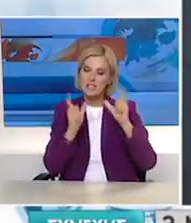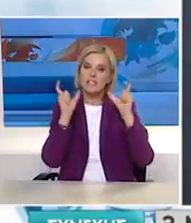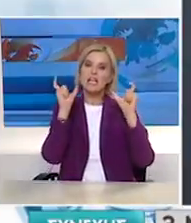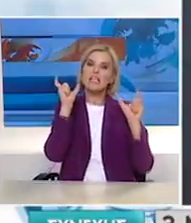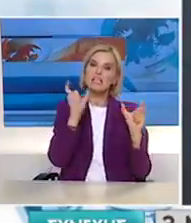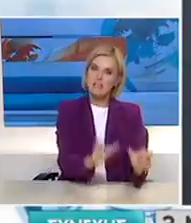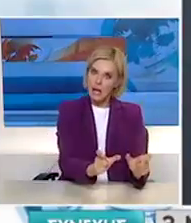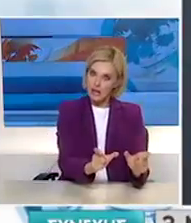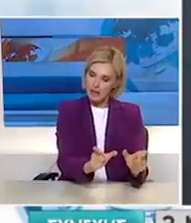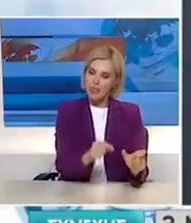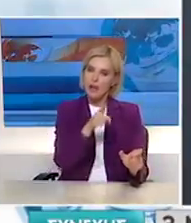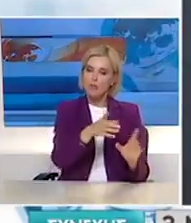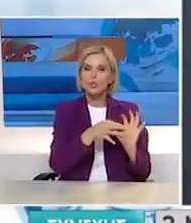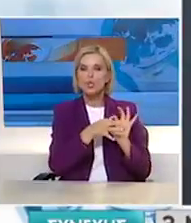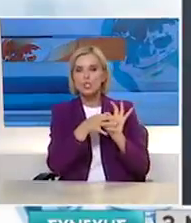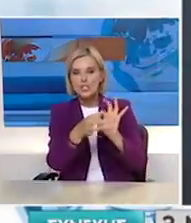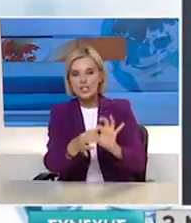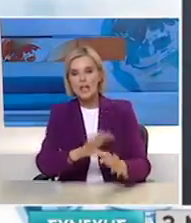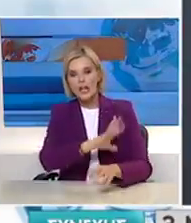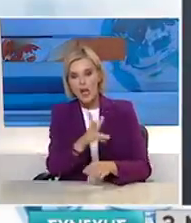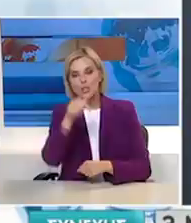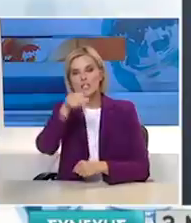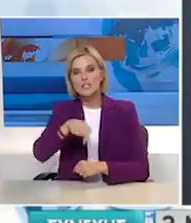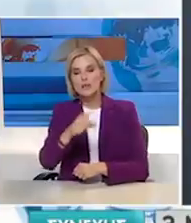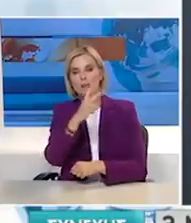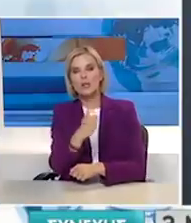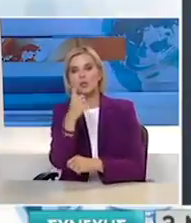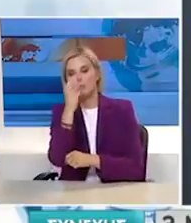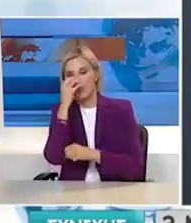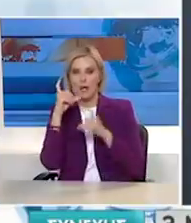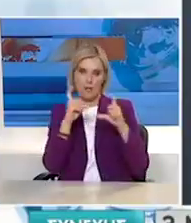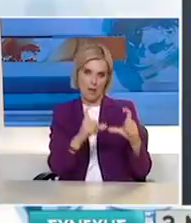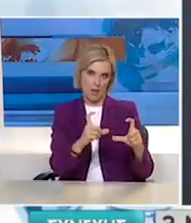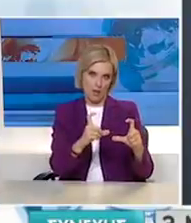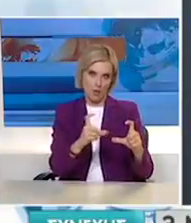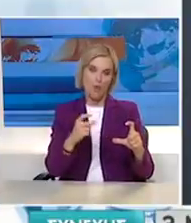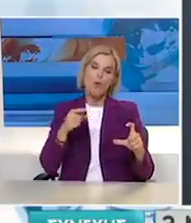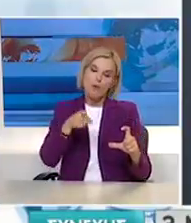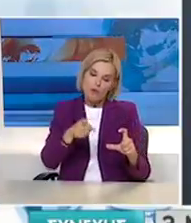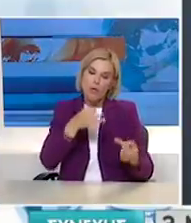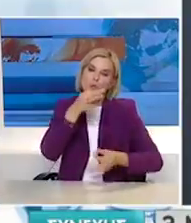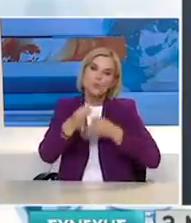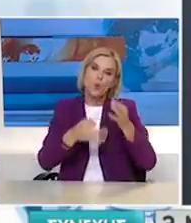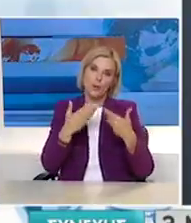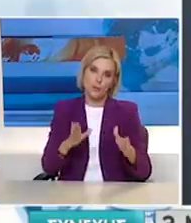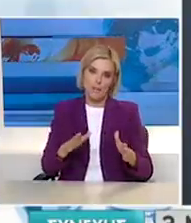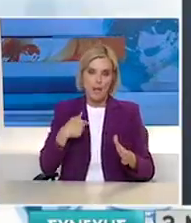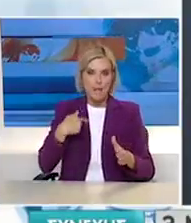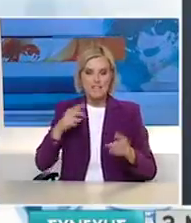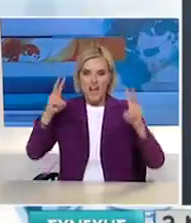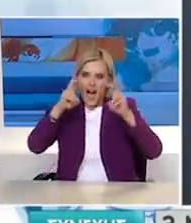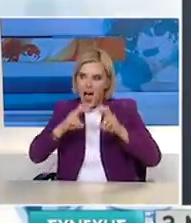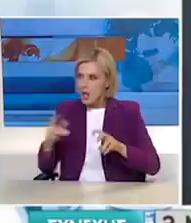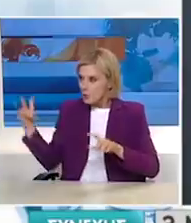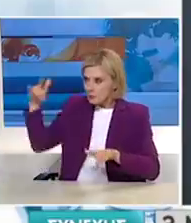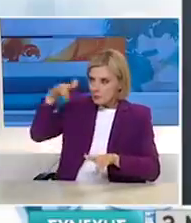τις 21 Μαΐου. Η εν λόγω διαδικασία μας επιτρέπει να έχουμε πλήρη έλεγχο των εισερχόμενων πτήσεων και αυτό που παρατηρούμε είναι ότι